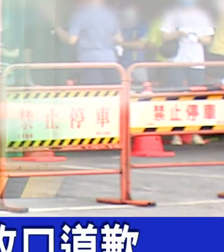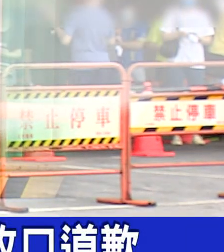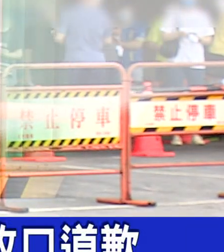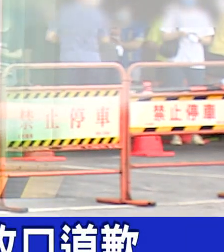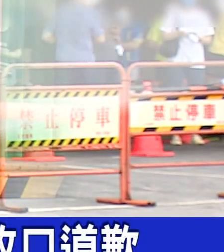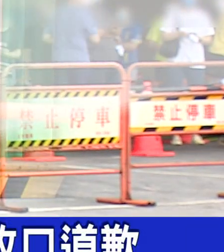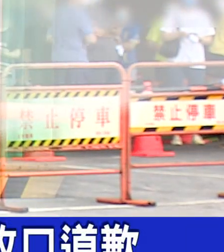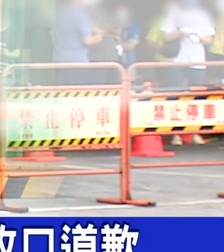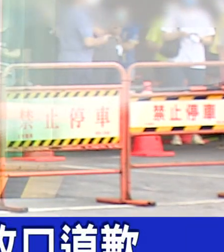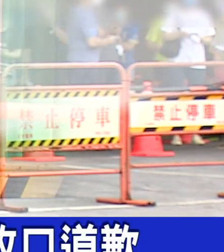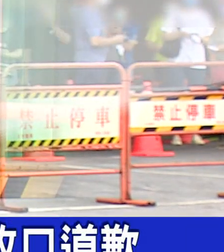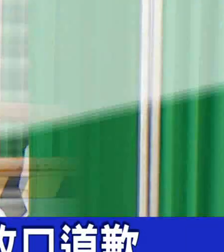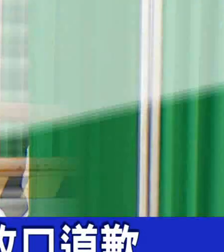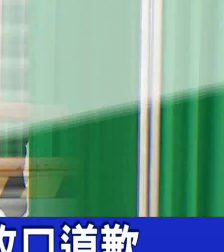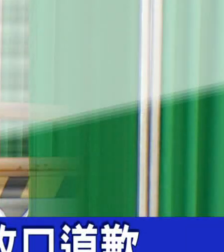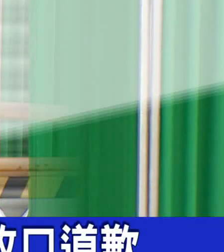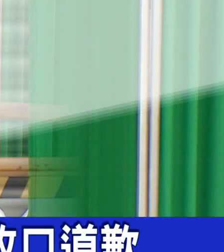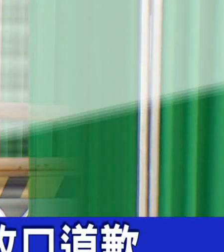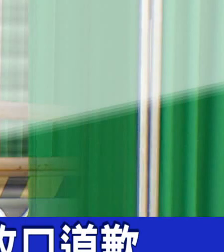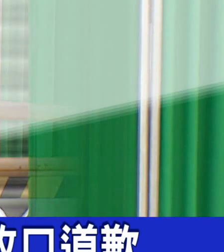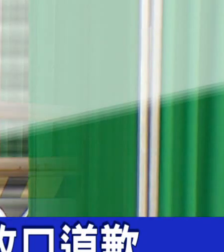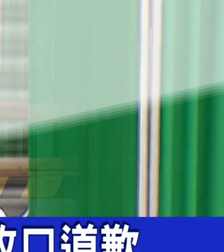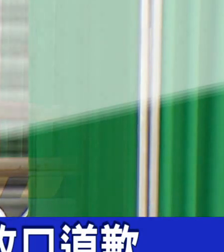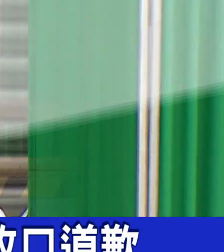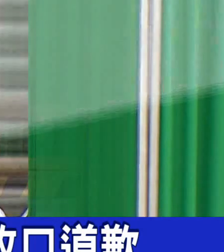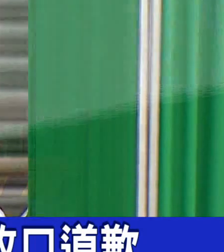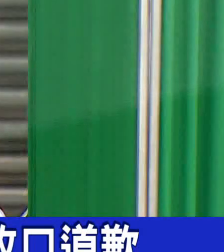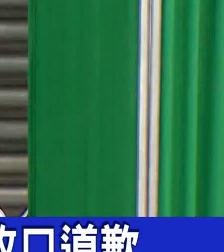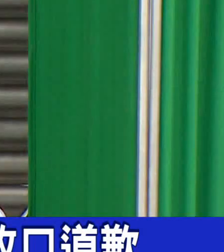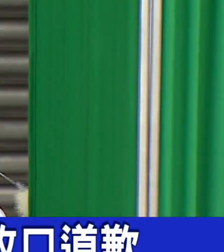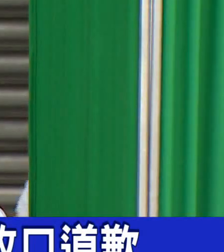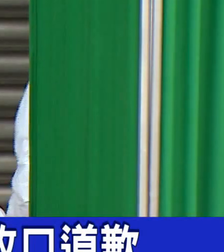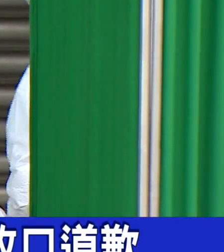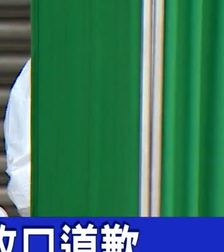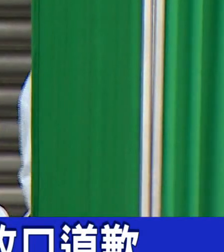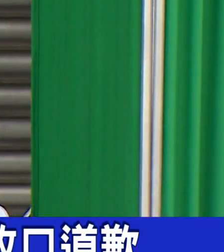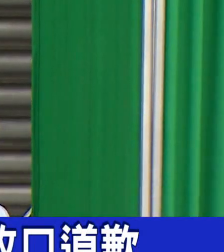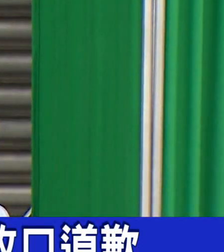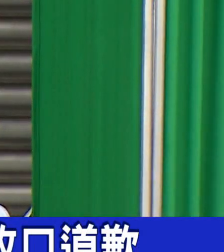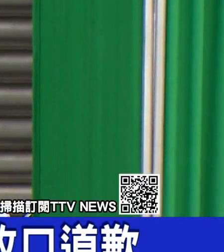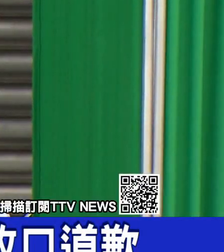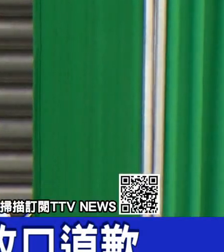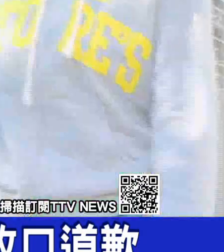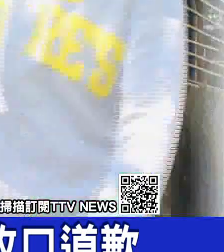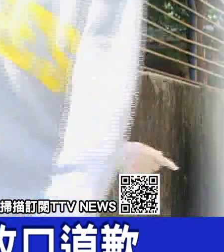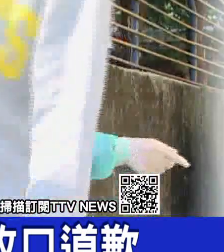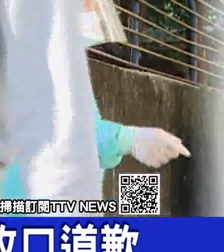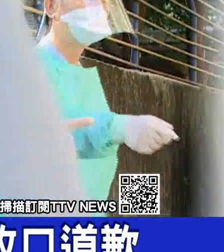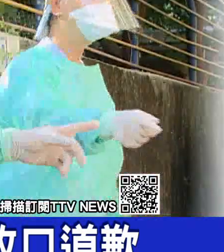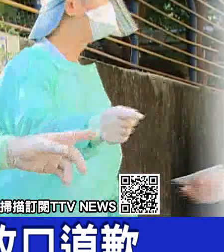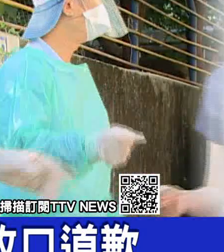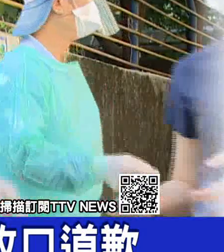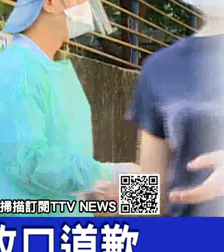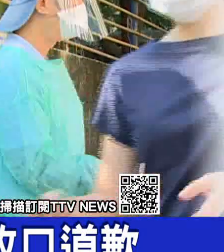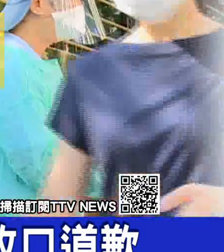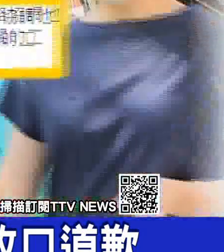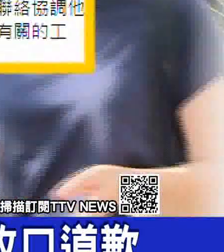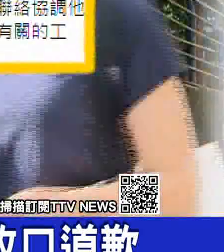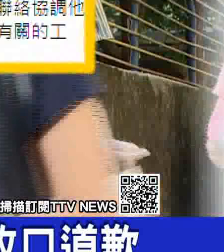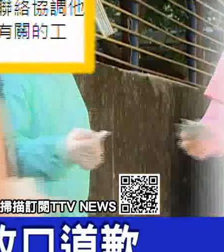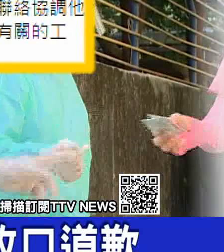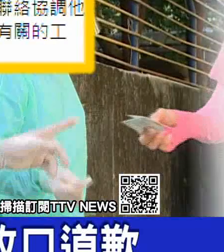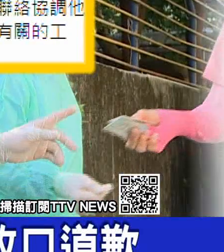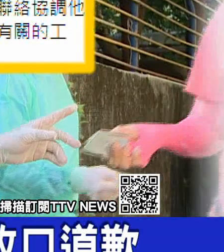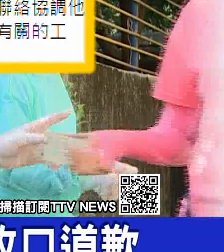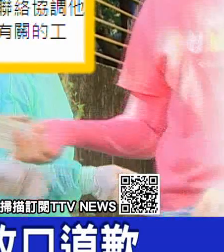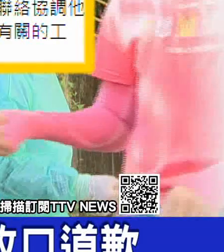助吗？真的是荒腔走板，拿全台北市民当赌注。连医师陈昌宇也质疑，是靠医师自己打电话联